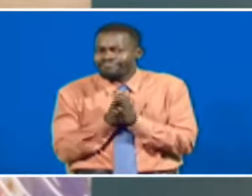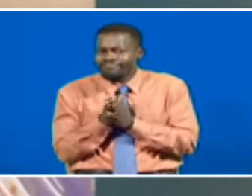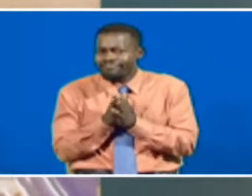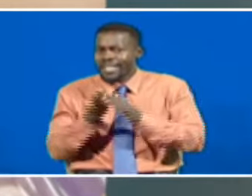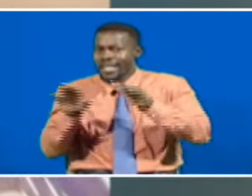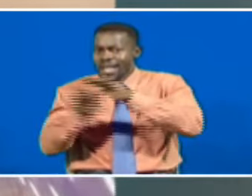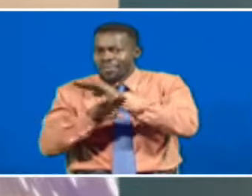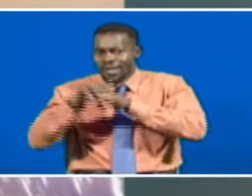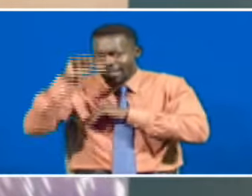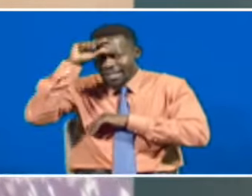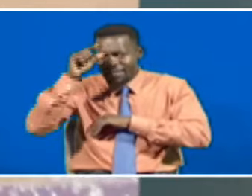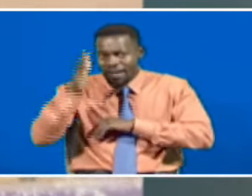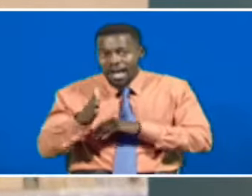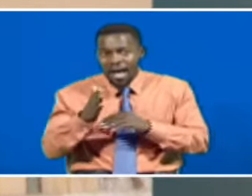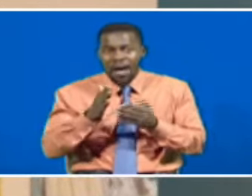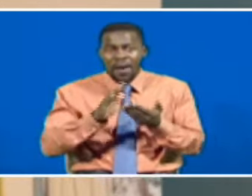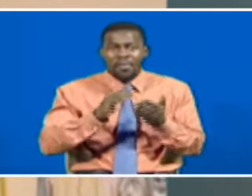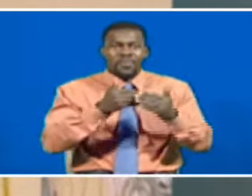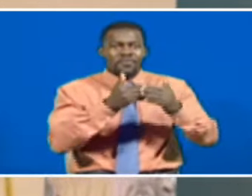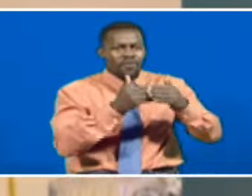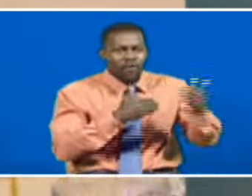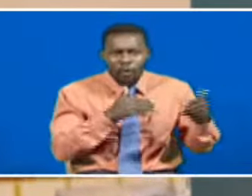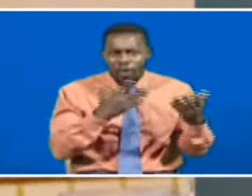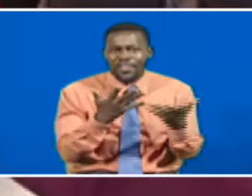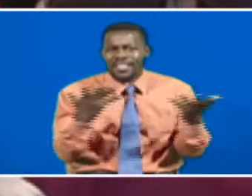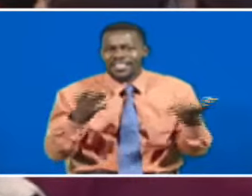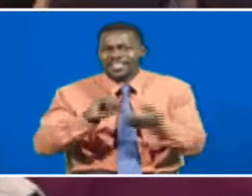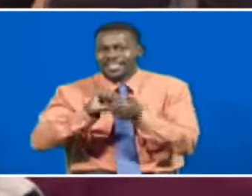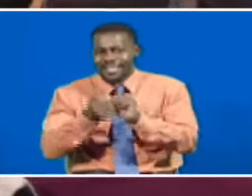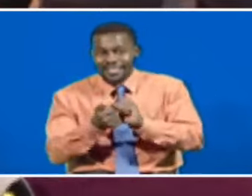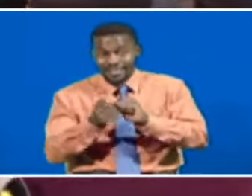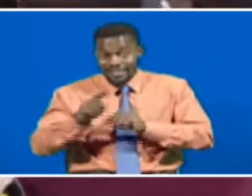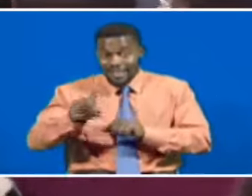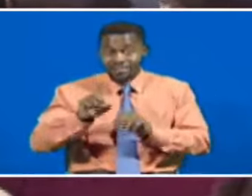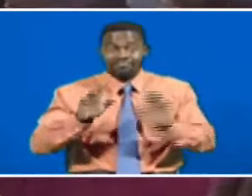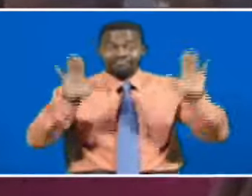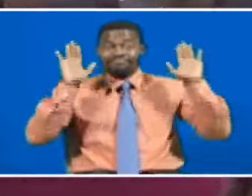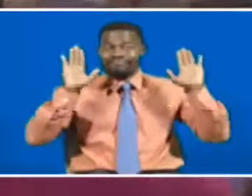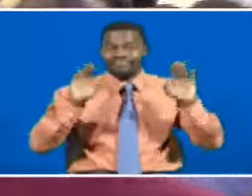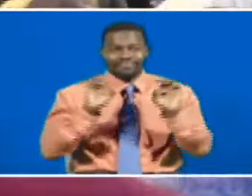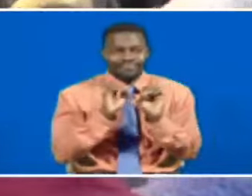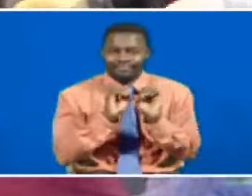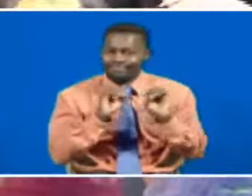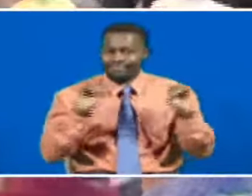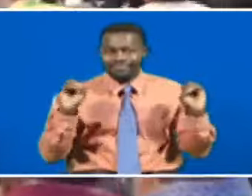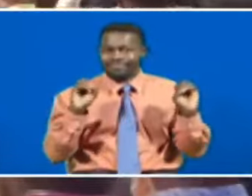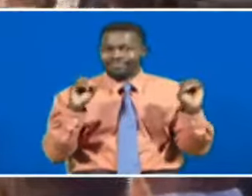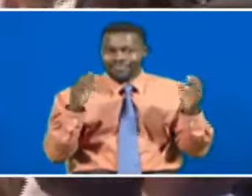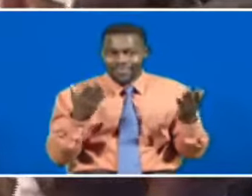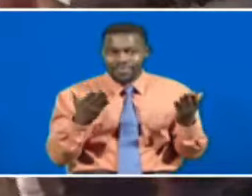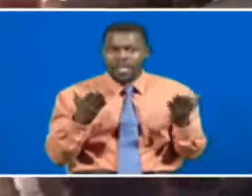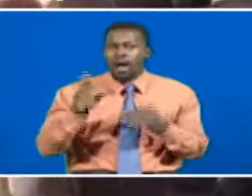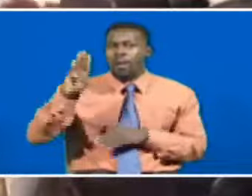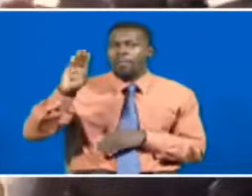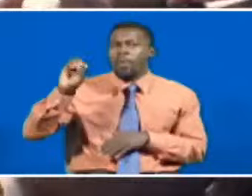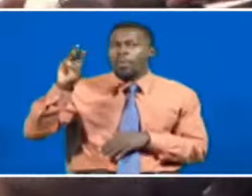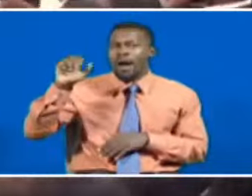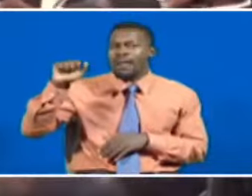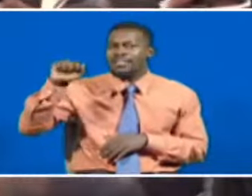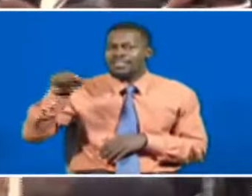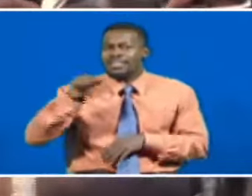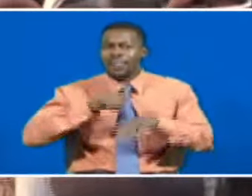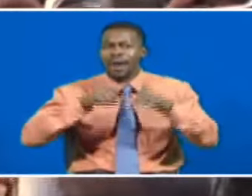ya mawimbi ya siasa kugeuka. Hakukata tamaa. Kilele cha siasa hizi kikao ukumbini Bomas wakati kutangazwa